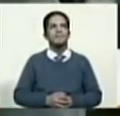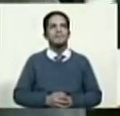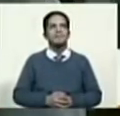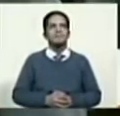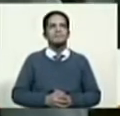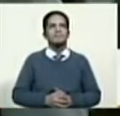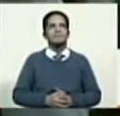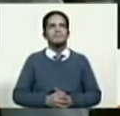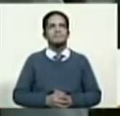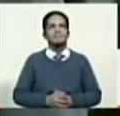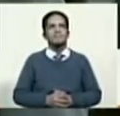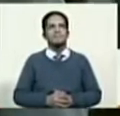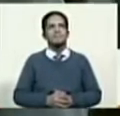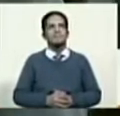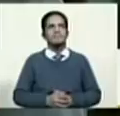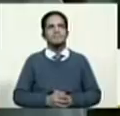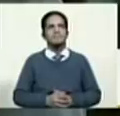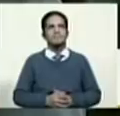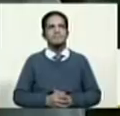вопрос на русском.